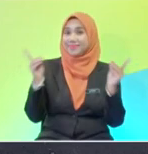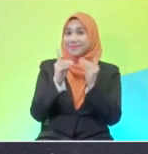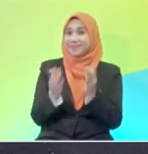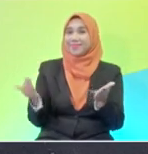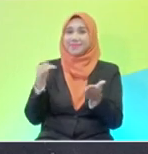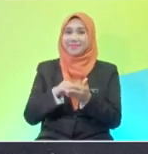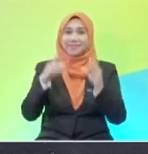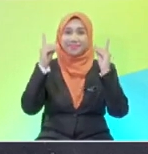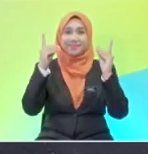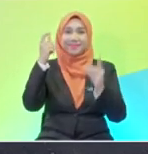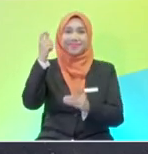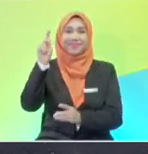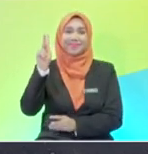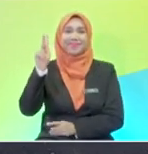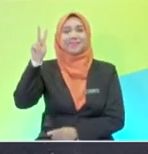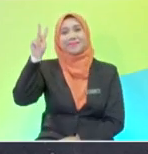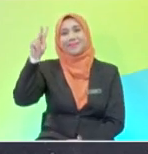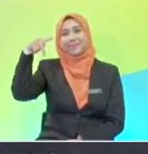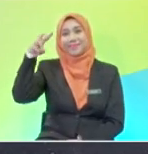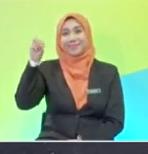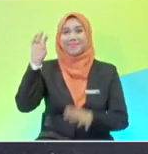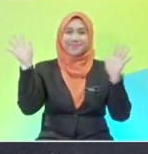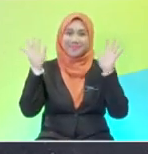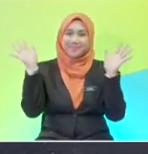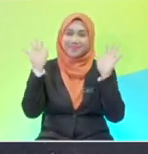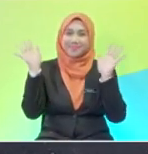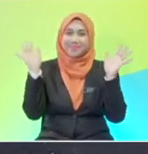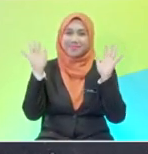hanya di TV KPM bye